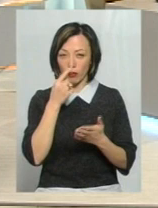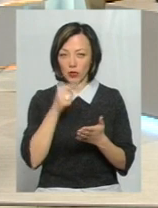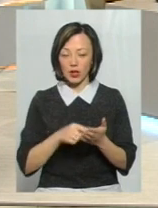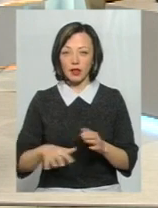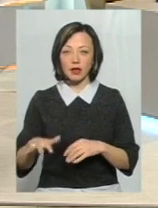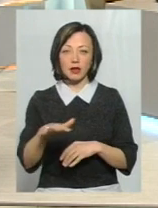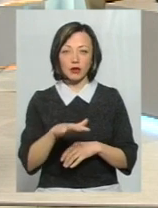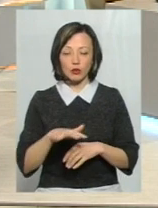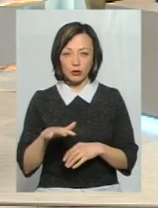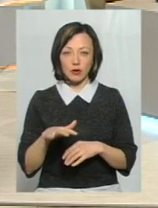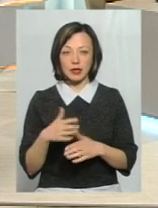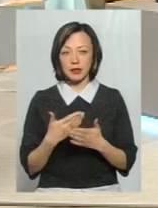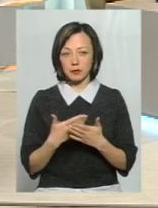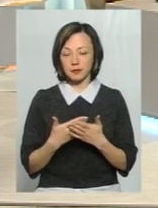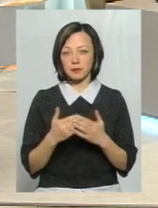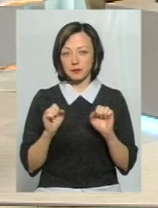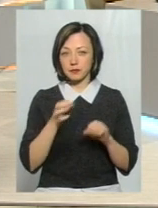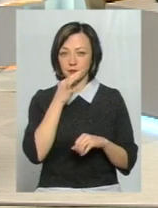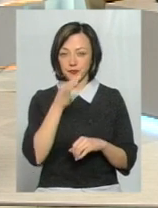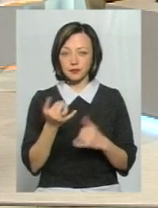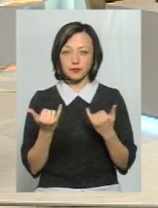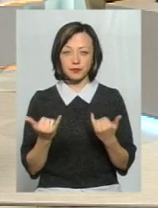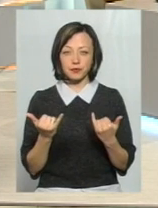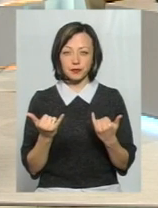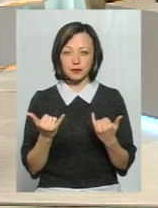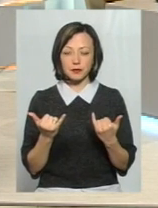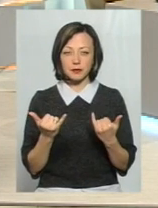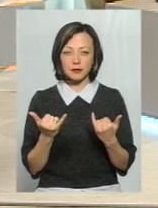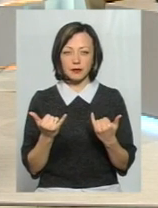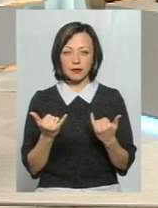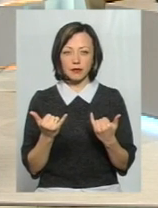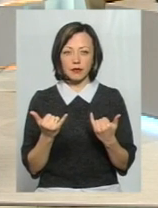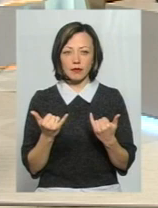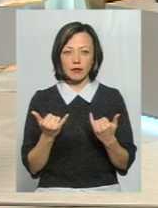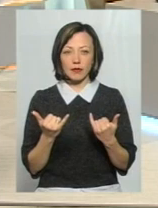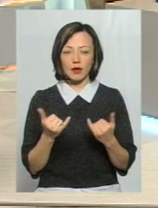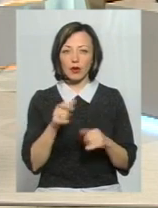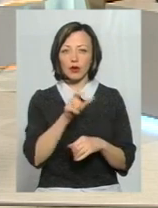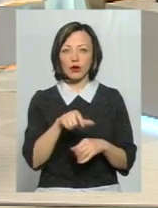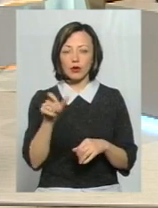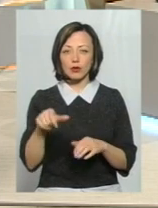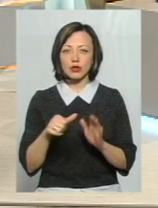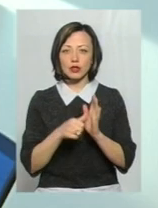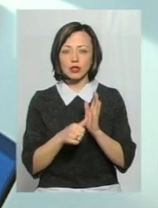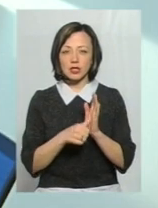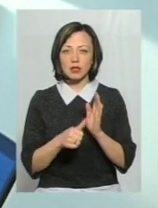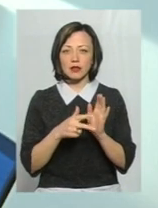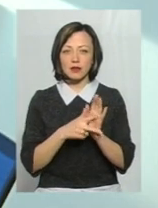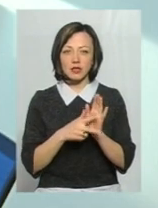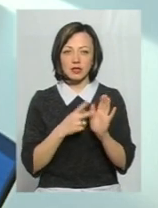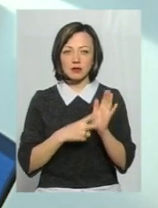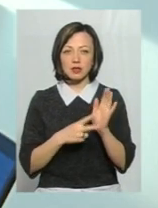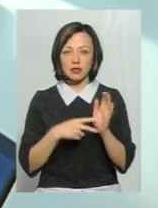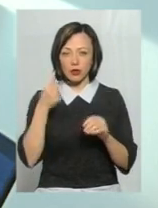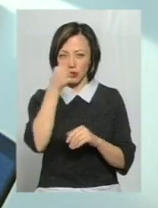на територію, ну, наприклад, я міг би сказати сьогодні навіть по тим відділам, люди там працюють по 68, 70, за